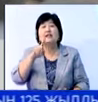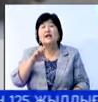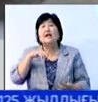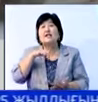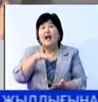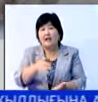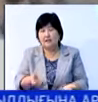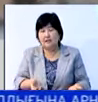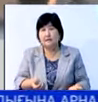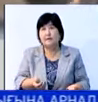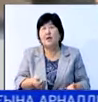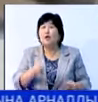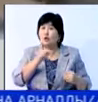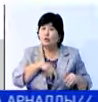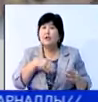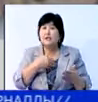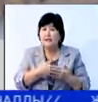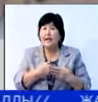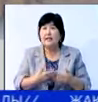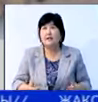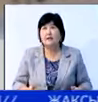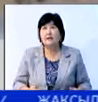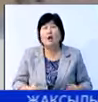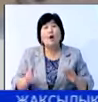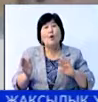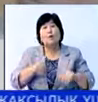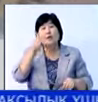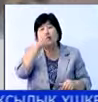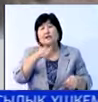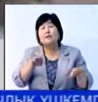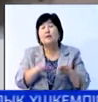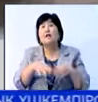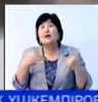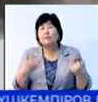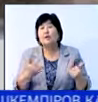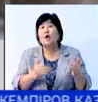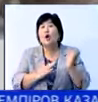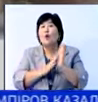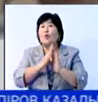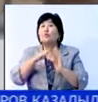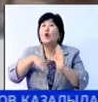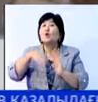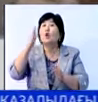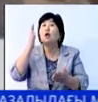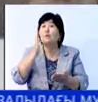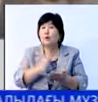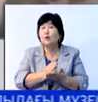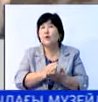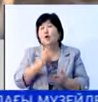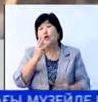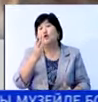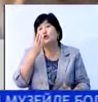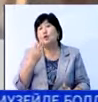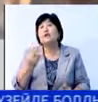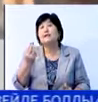тракторы жұмыс жасайды. Өткен жылдарымен салыстырғанда биылғы өнім жоғары болып тұр. 3-4